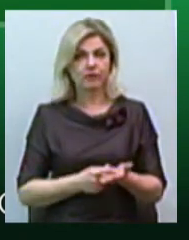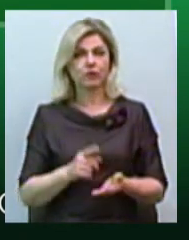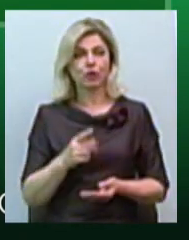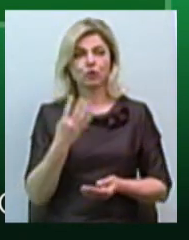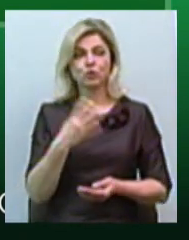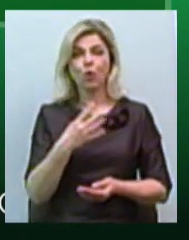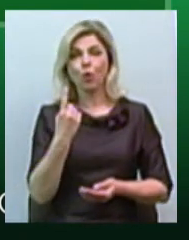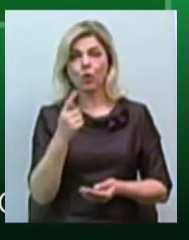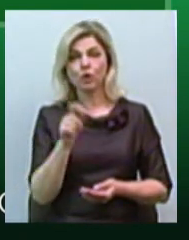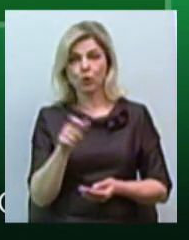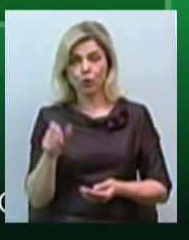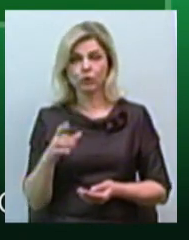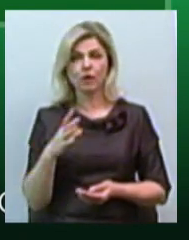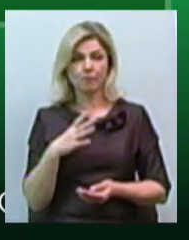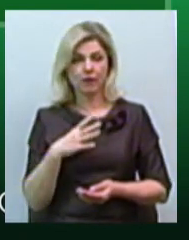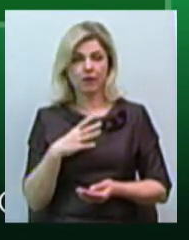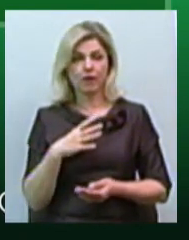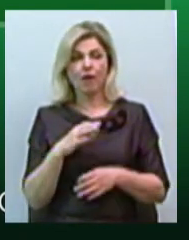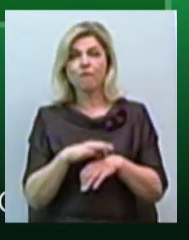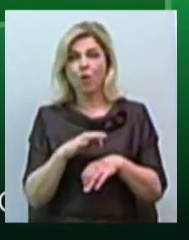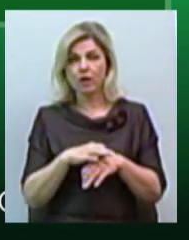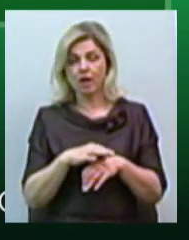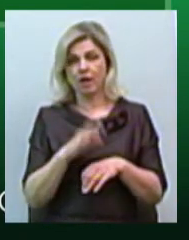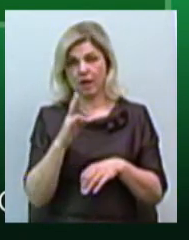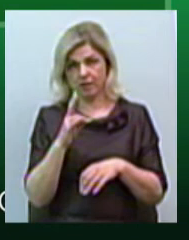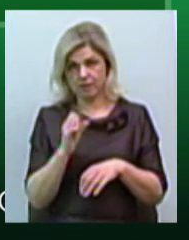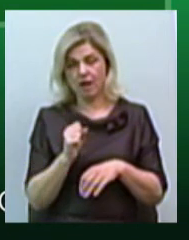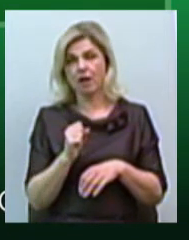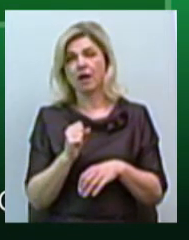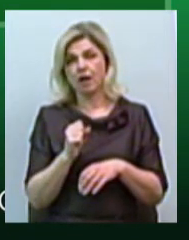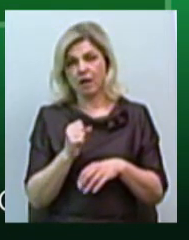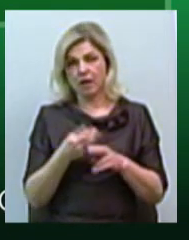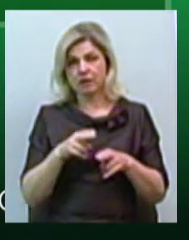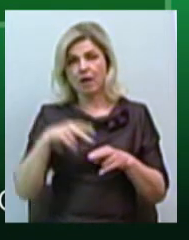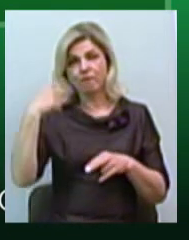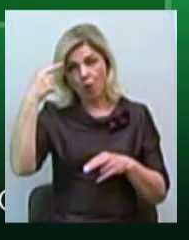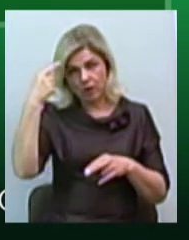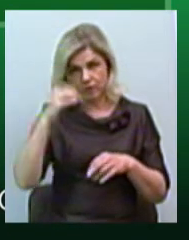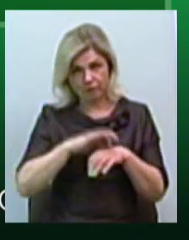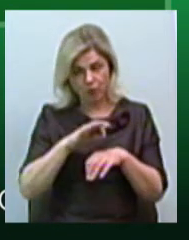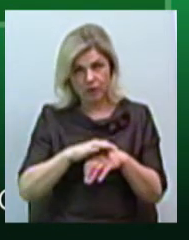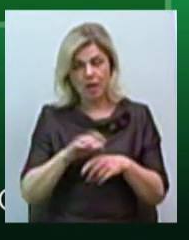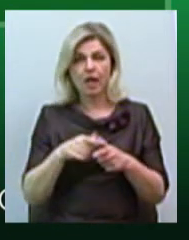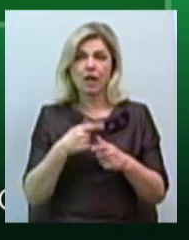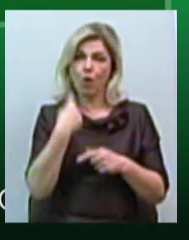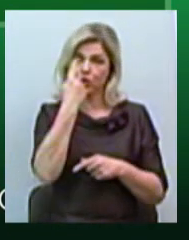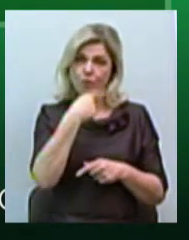41 з них були в контакті з хворими на сказ тваринами. Тварина була або забита,